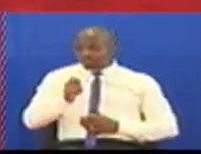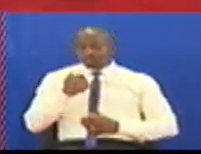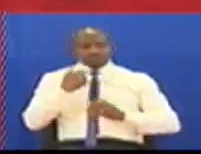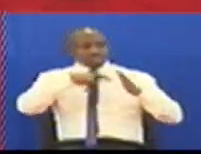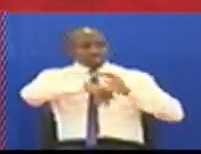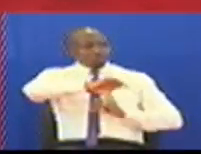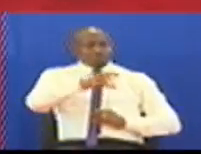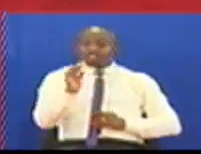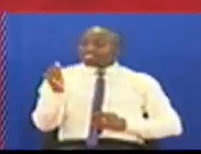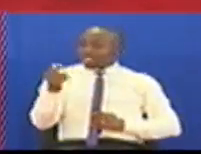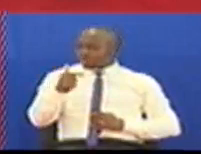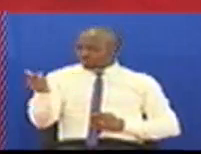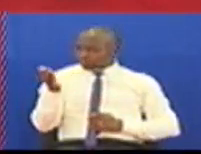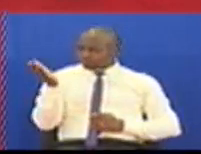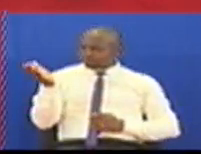mkoa wa Shinyanga,